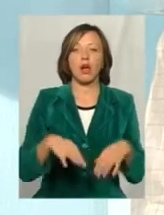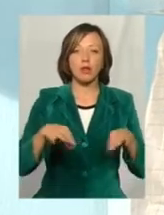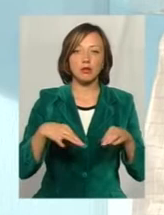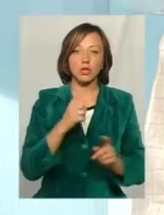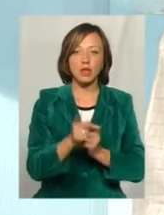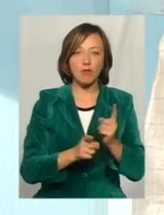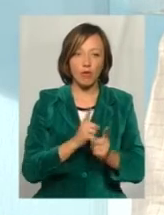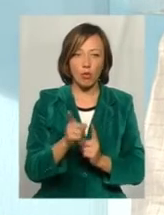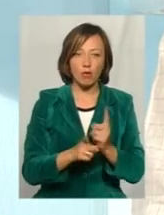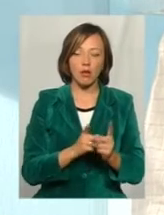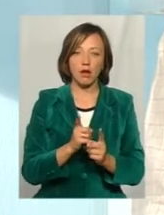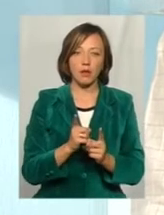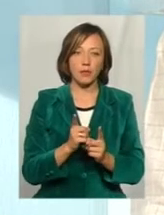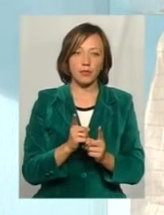реформа,